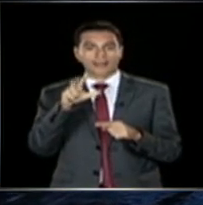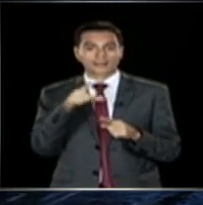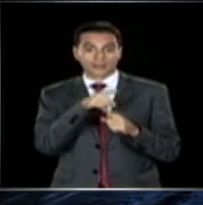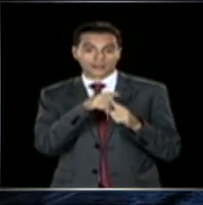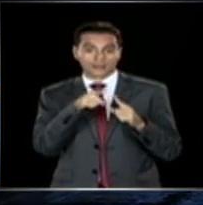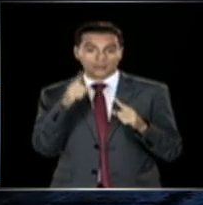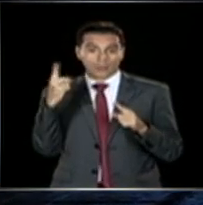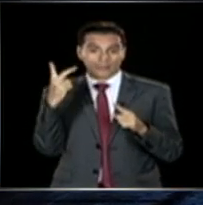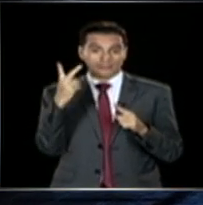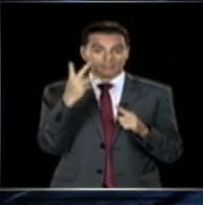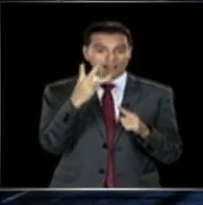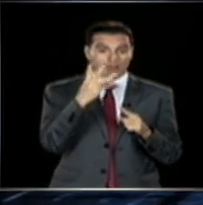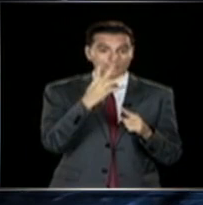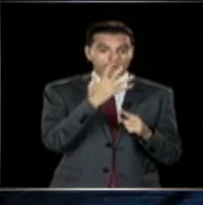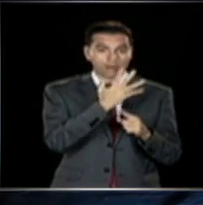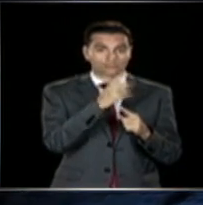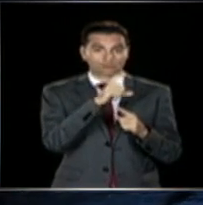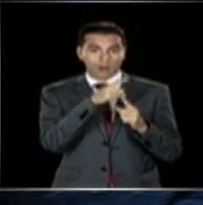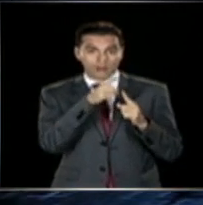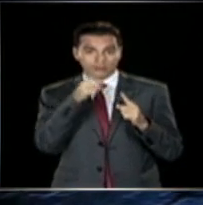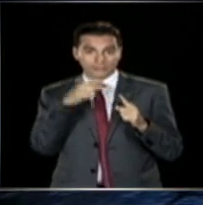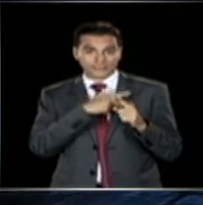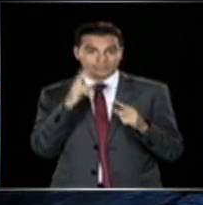ديسمبر، ومارس.